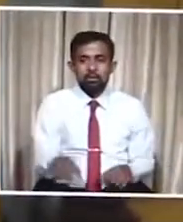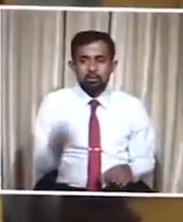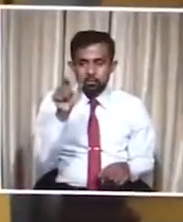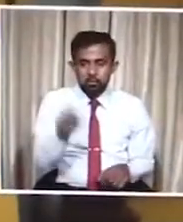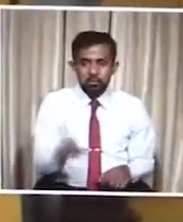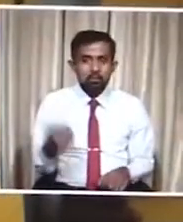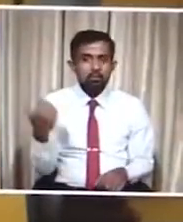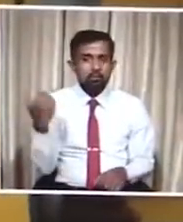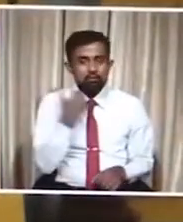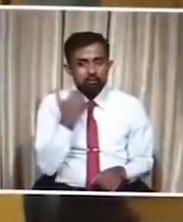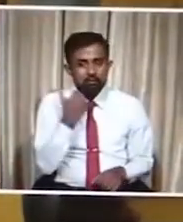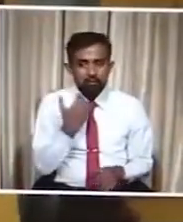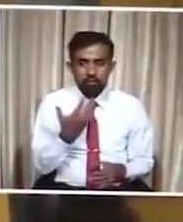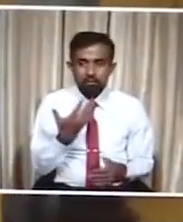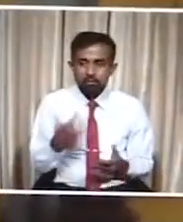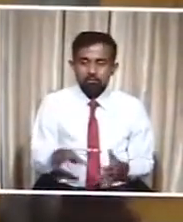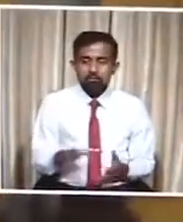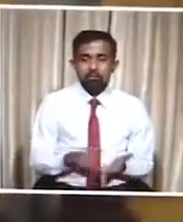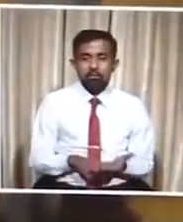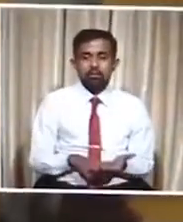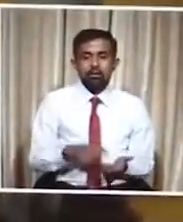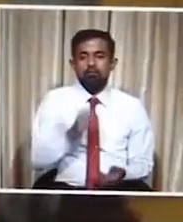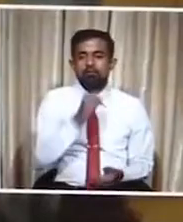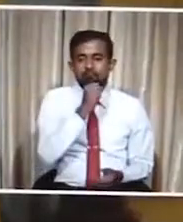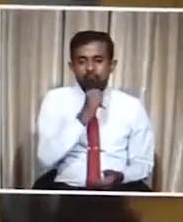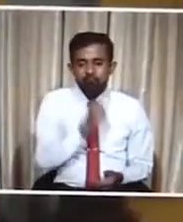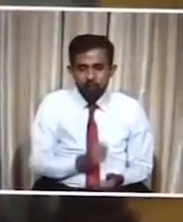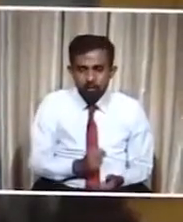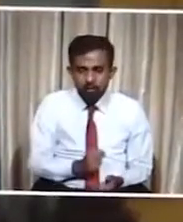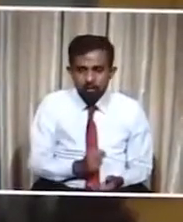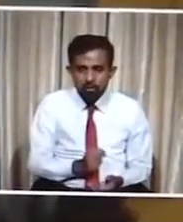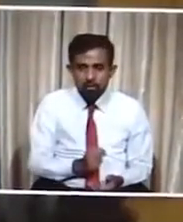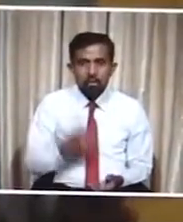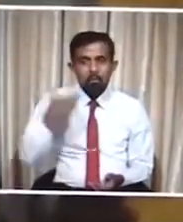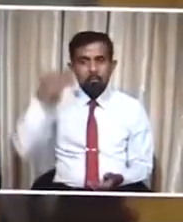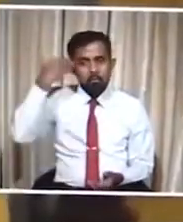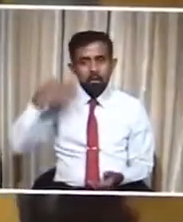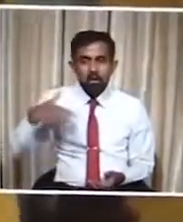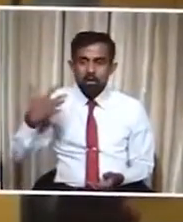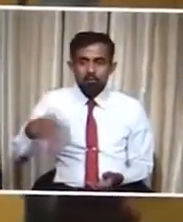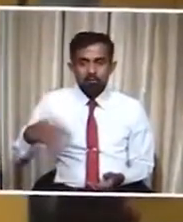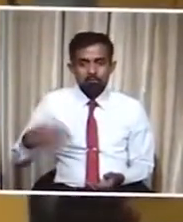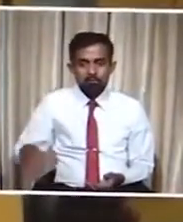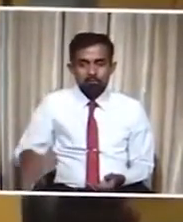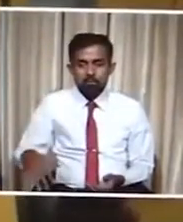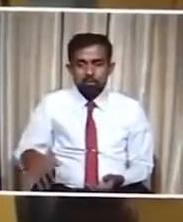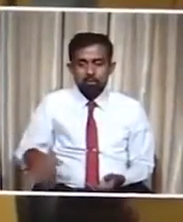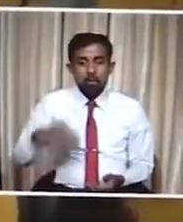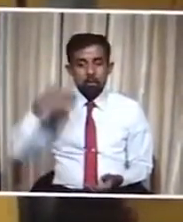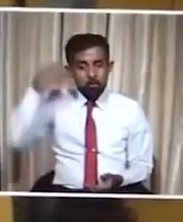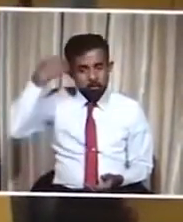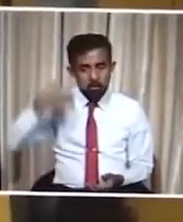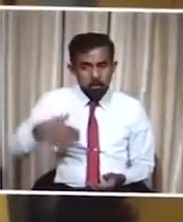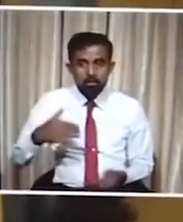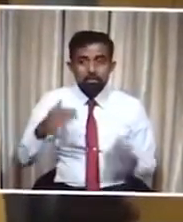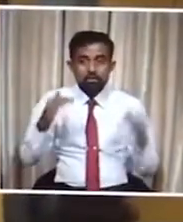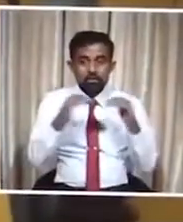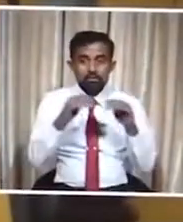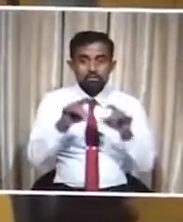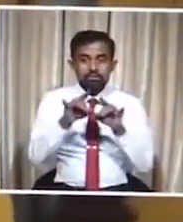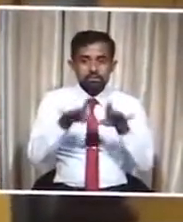வயது முதிர்ச்சியினால் அவர்கள் இறந்திருக்கின்றார்கள். அந்த இறப்பை சாதாரணமாக விட்டுவிட முடியாது. அந்த